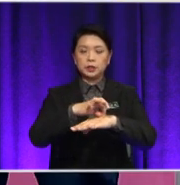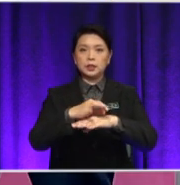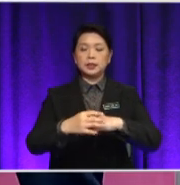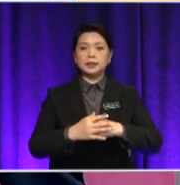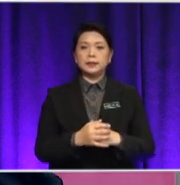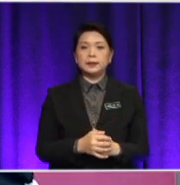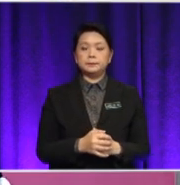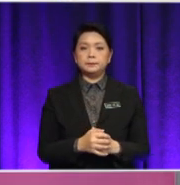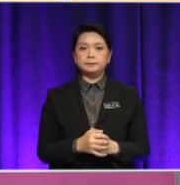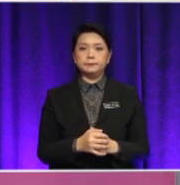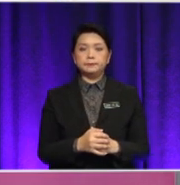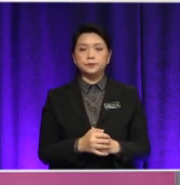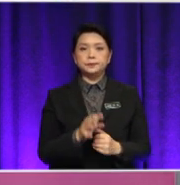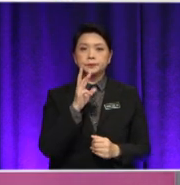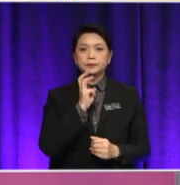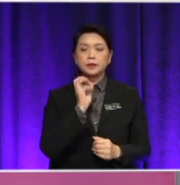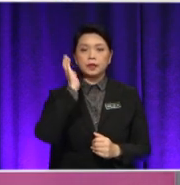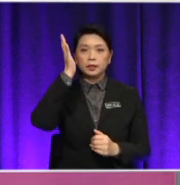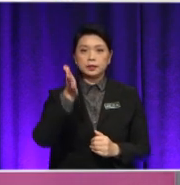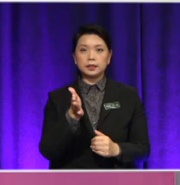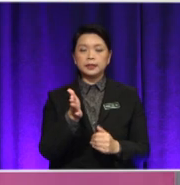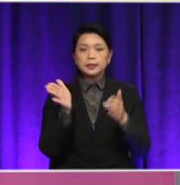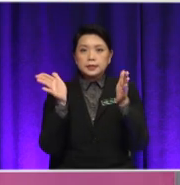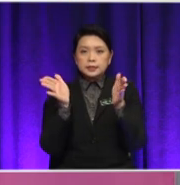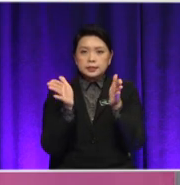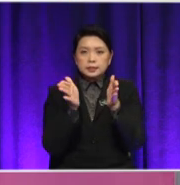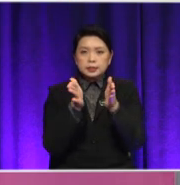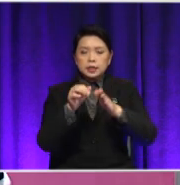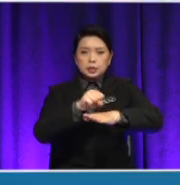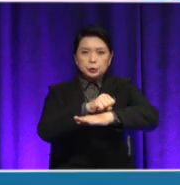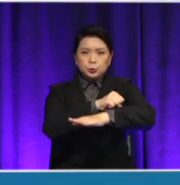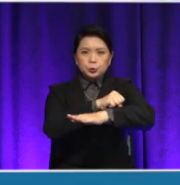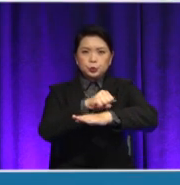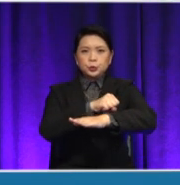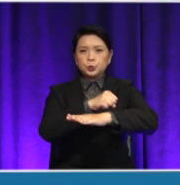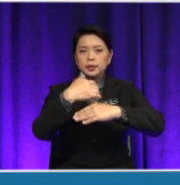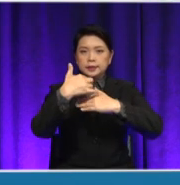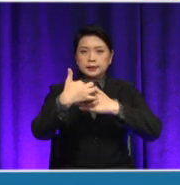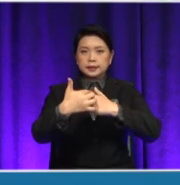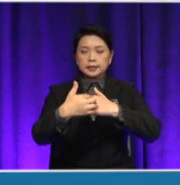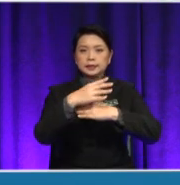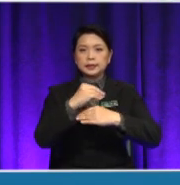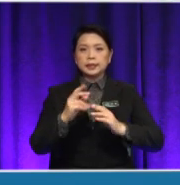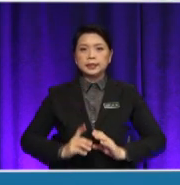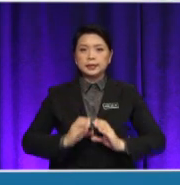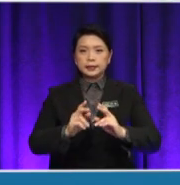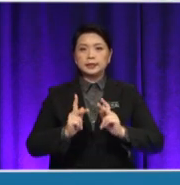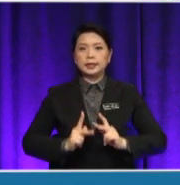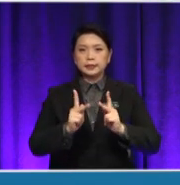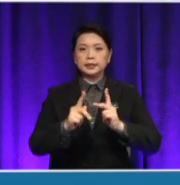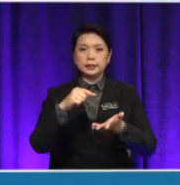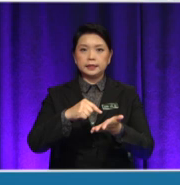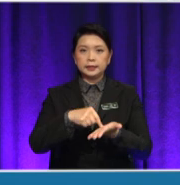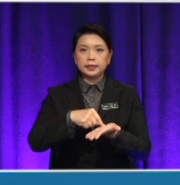seterusnya, ais akan mengecilkan salur darah bahagian yang cedera dan kaedah ini dapat bantu